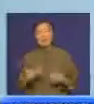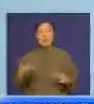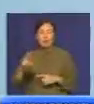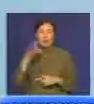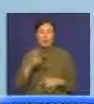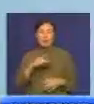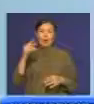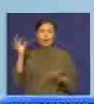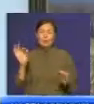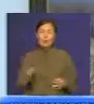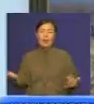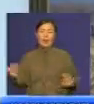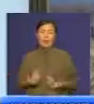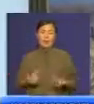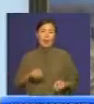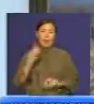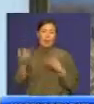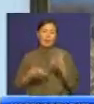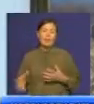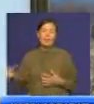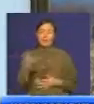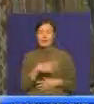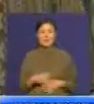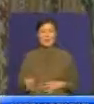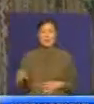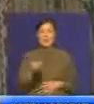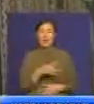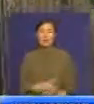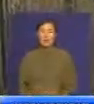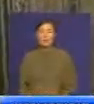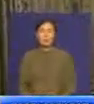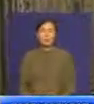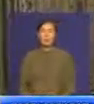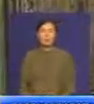казахстанское искусство живет и процветает во всех регионах страны.